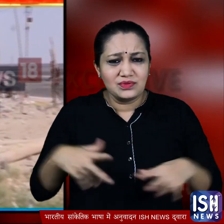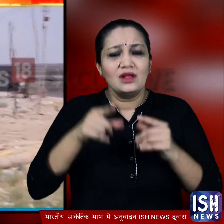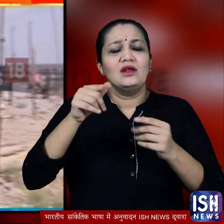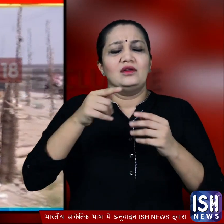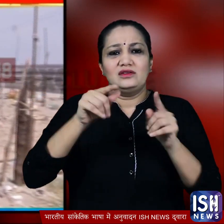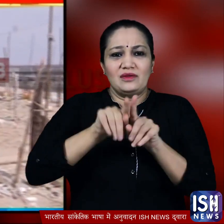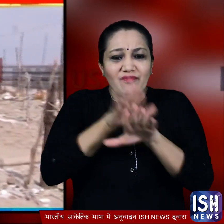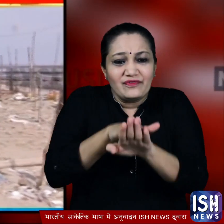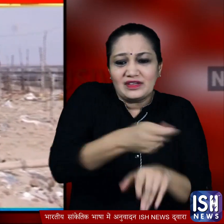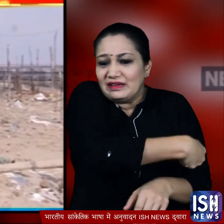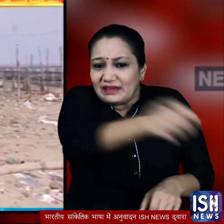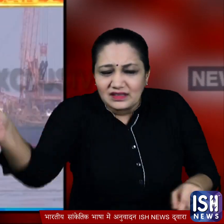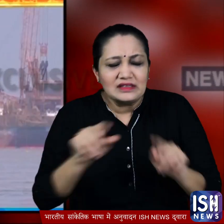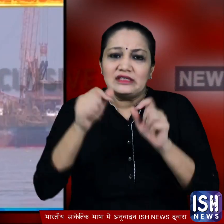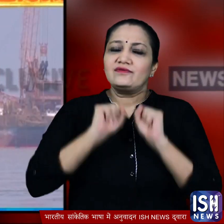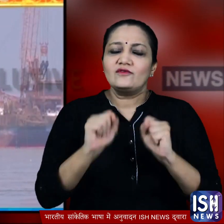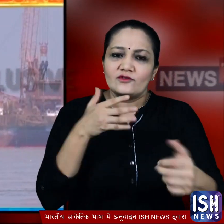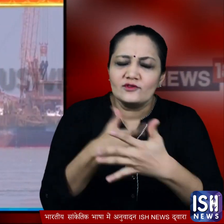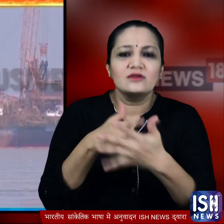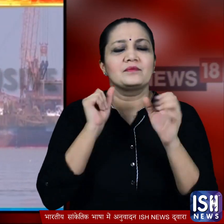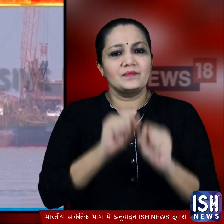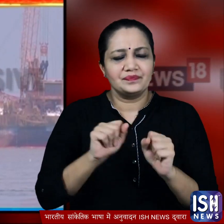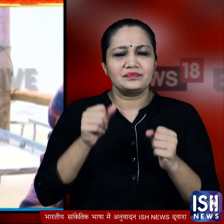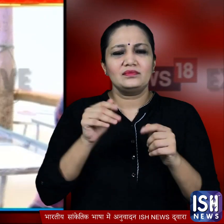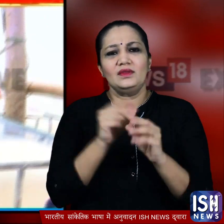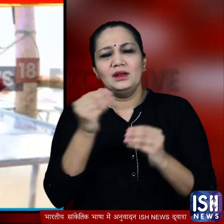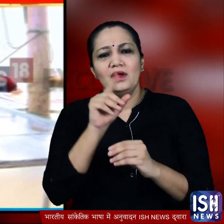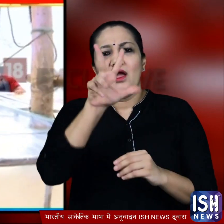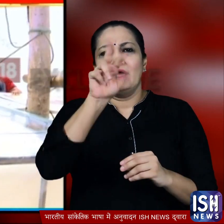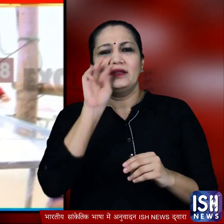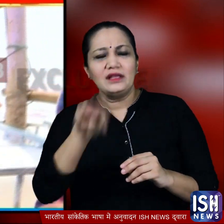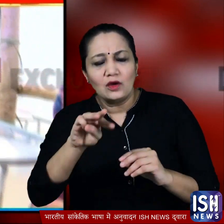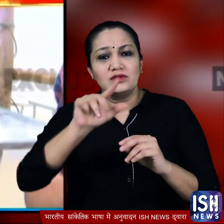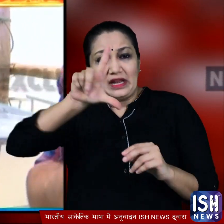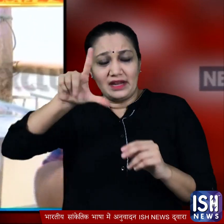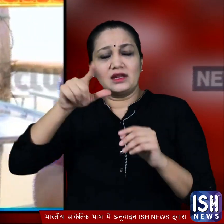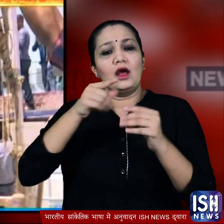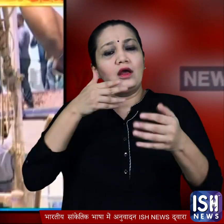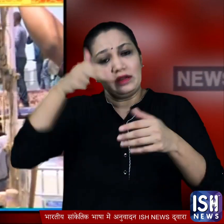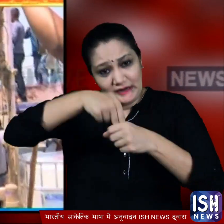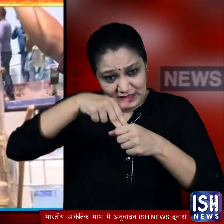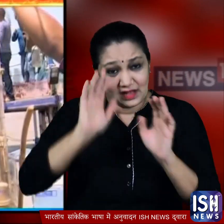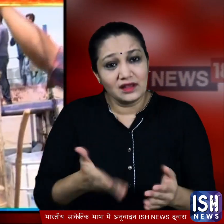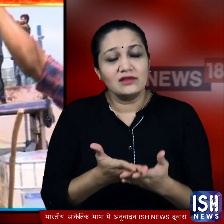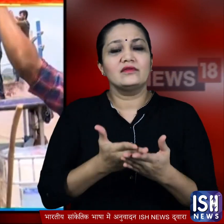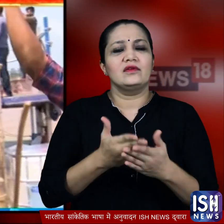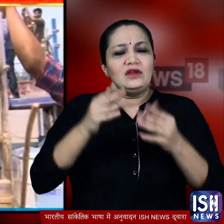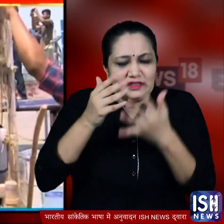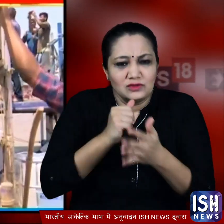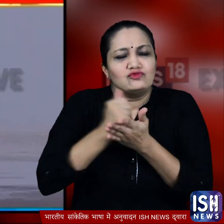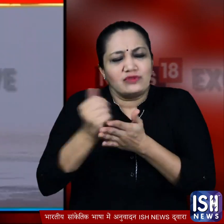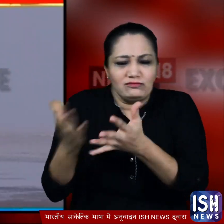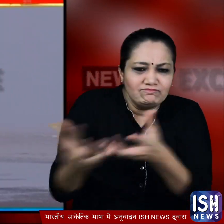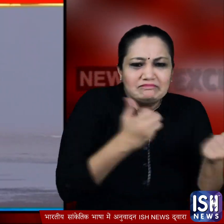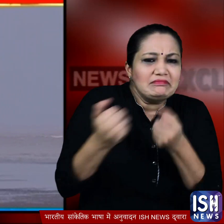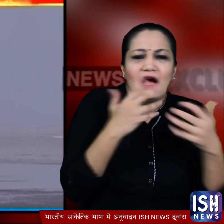के मछुआरों को काफी दिक्कतें हो रही हैं। बताया गया कि उस जहाज पर करीब 80,000 लीटर डीजल लदा हुआ है, जिसे निकालने की कोशिशें तेज कर